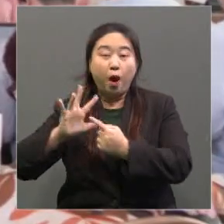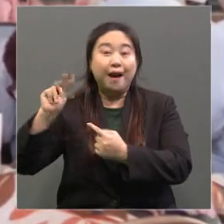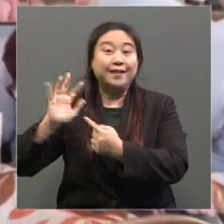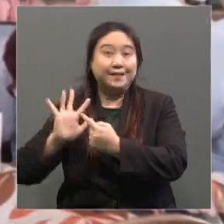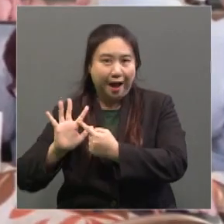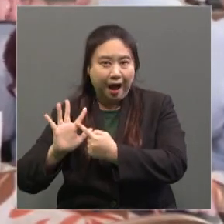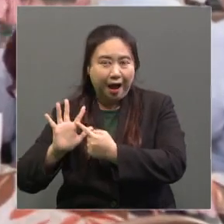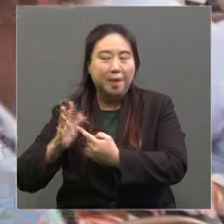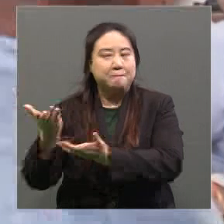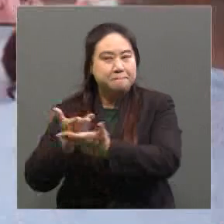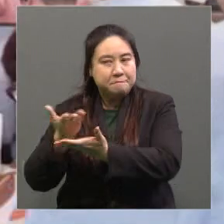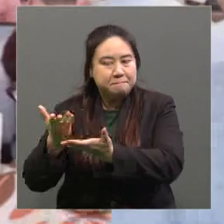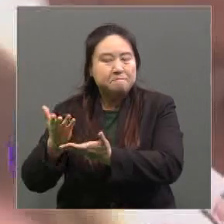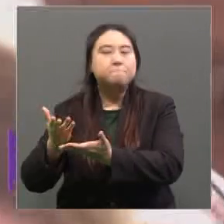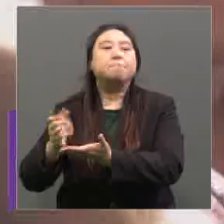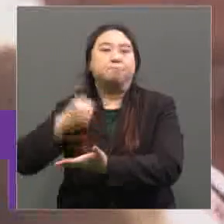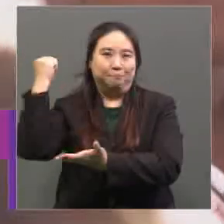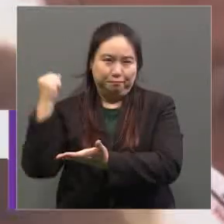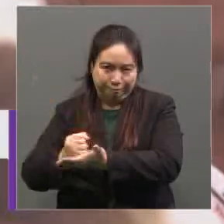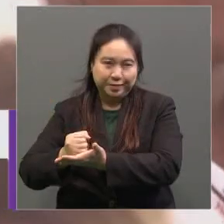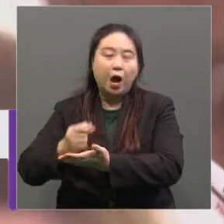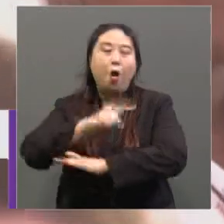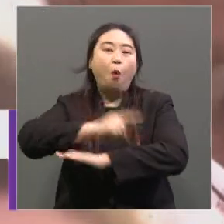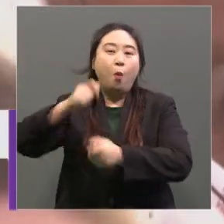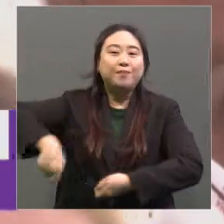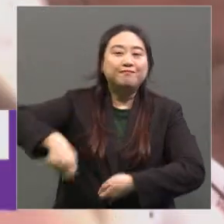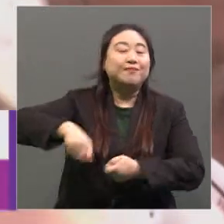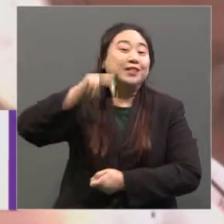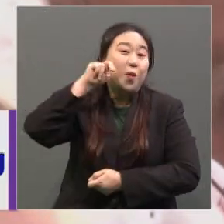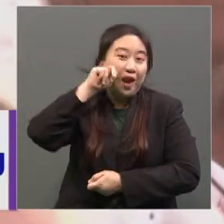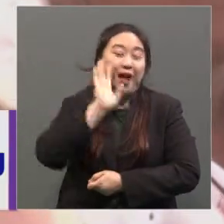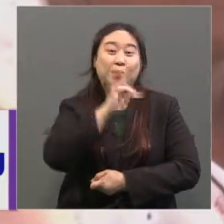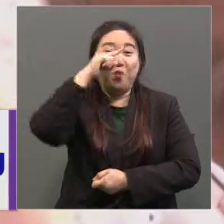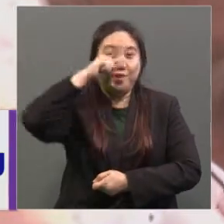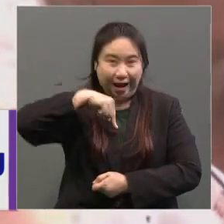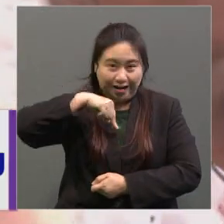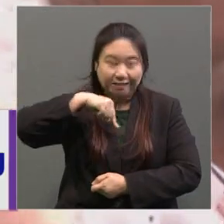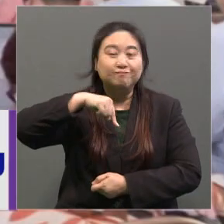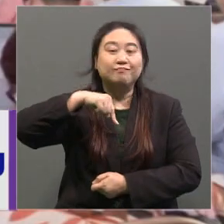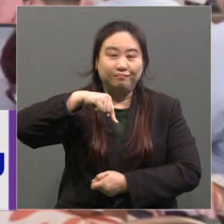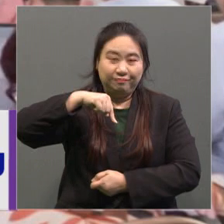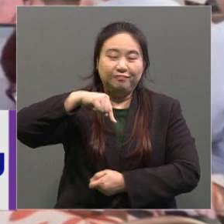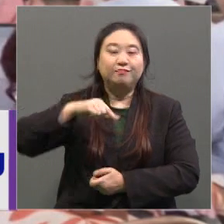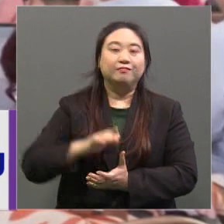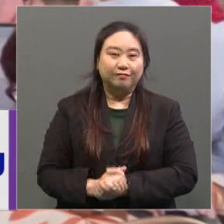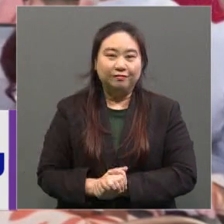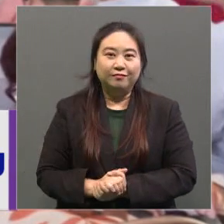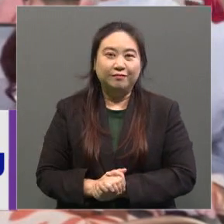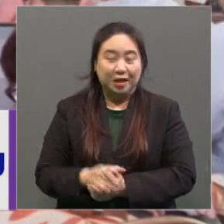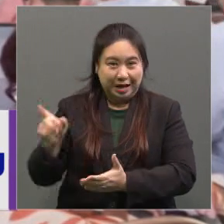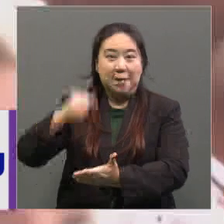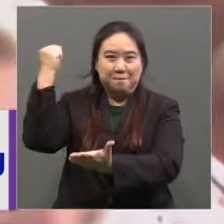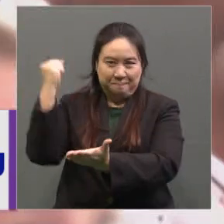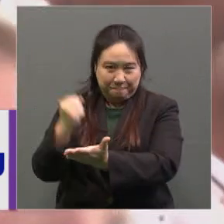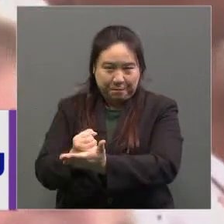พิจารณาประกาศขึ้นทะเบียนสงกรานต์ไทยหรือว่าสงกรานต์ in Thailand tradThai New Year Festival